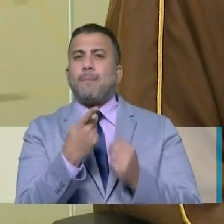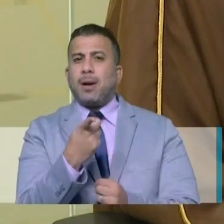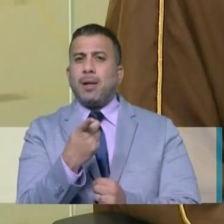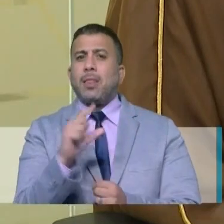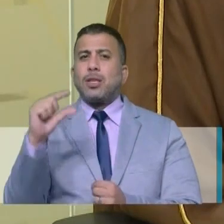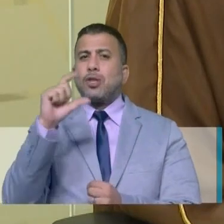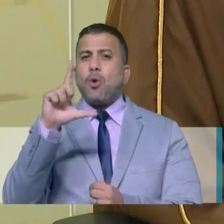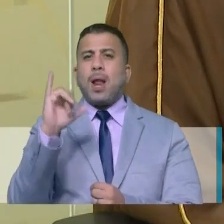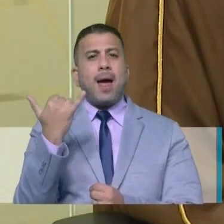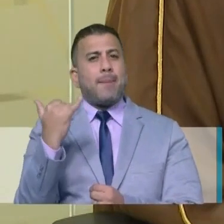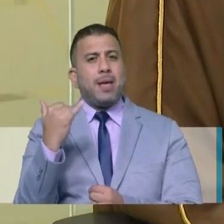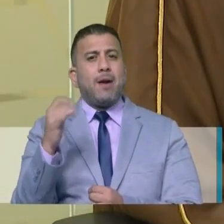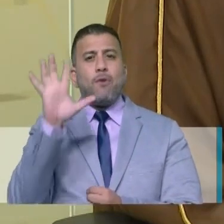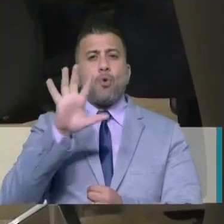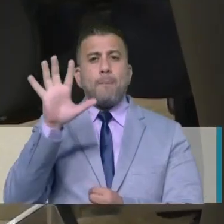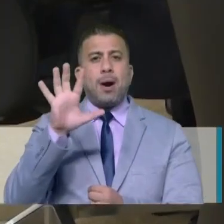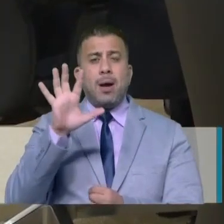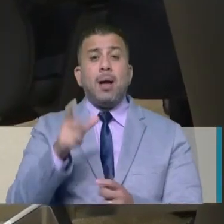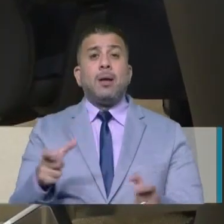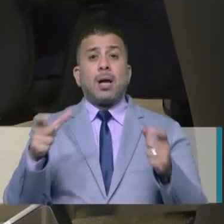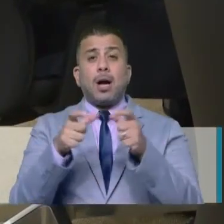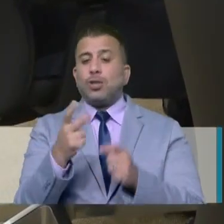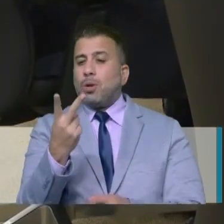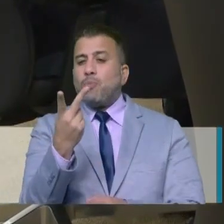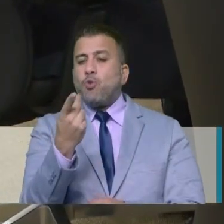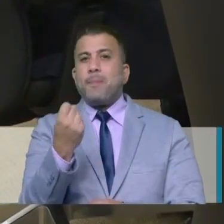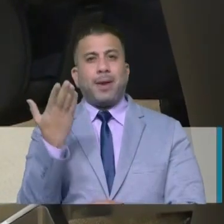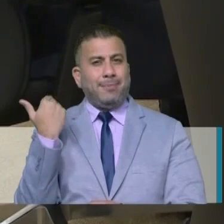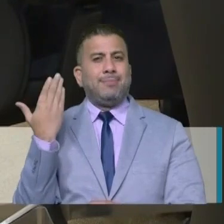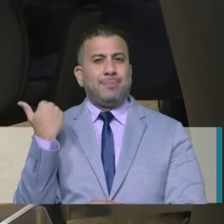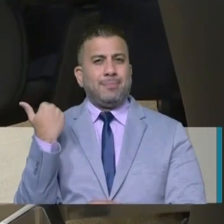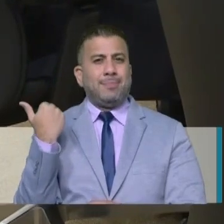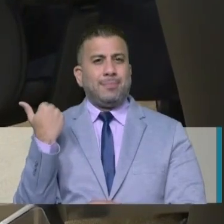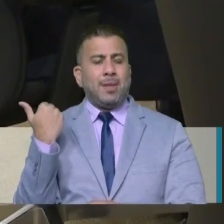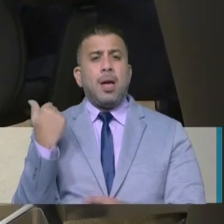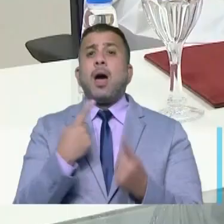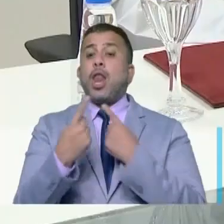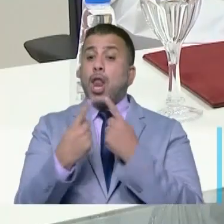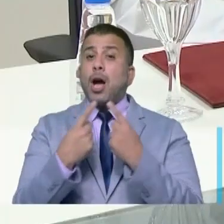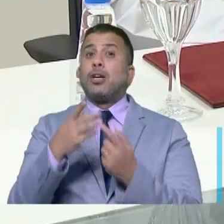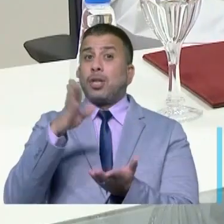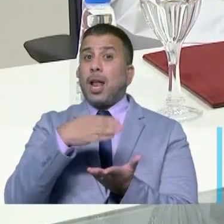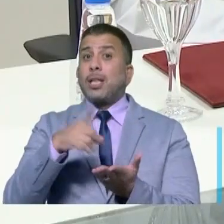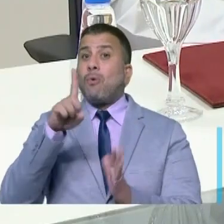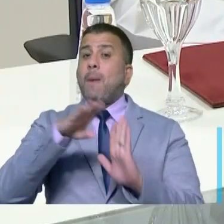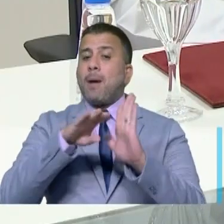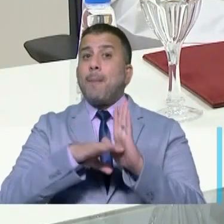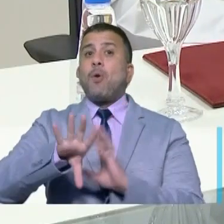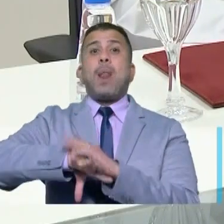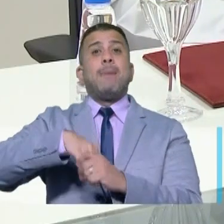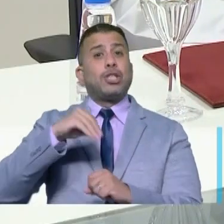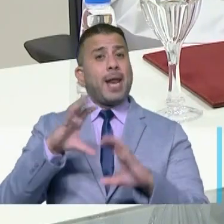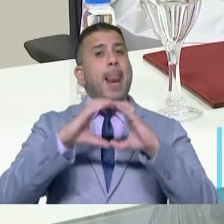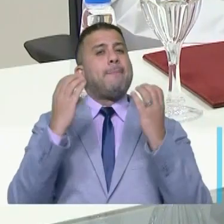مؤتمر دراسات اللغه العربيه في اوروبا الذي عقد خلال اليومين الماضيين وناقش خطط